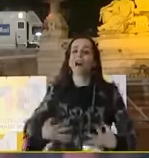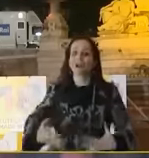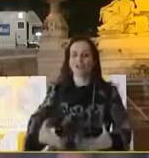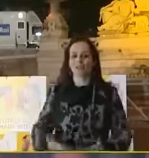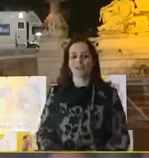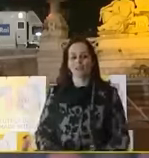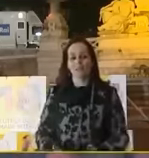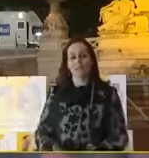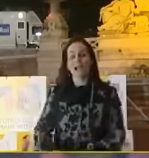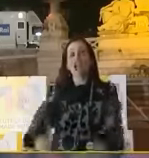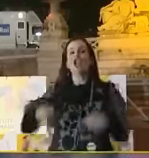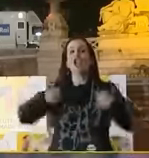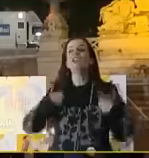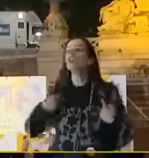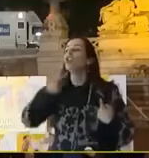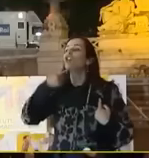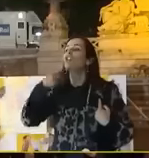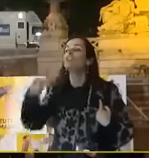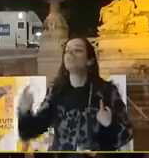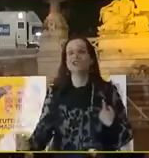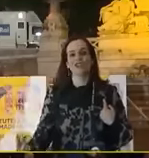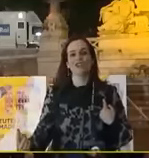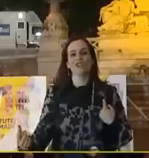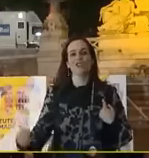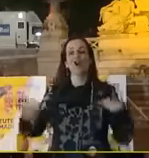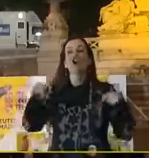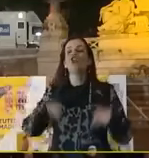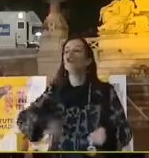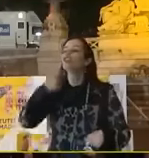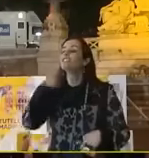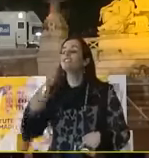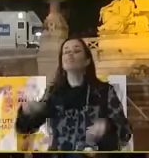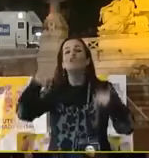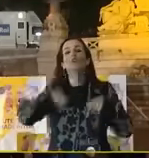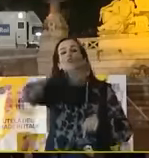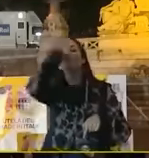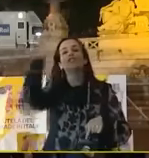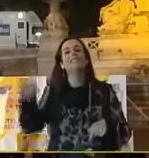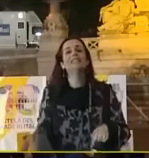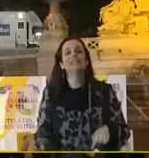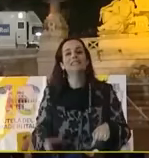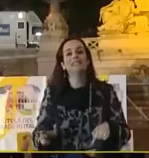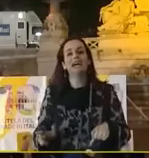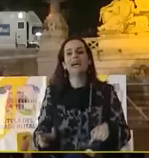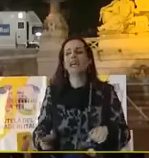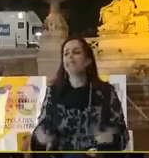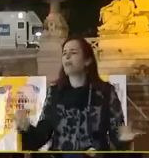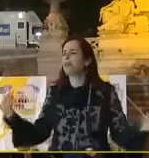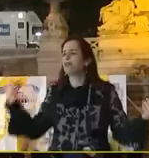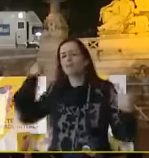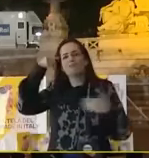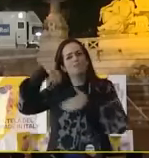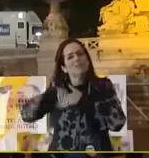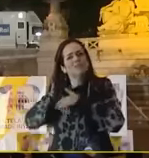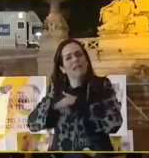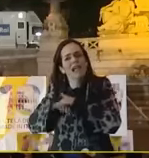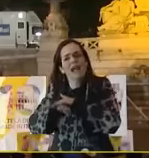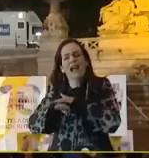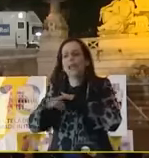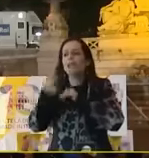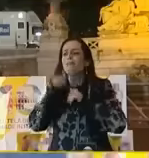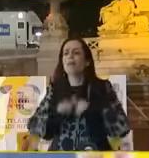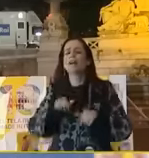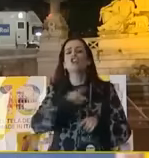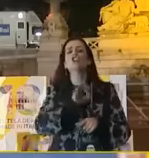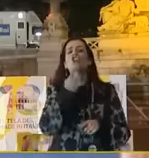E allora gli gliel'ho detto, che questo è un paese eccessivamente ipocrita anche per responsabilità loro, un paese dove se dici